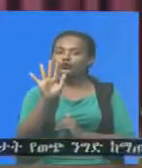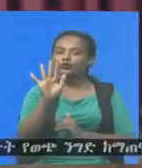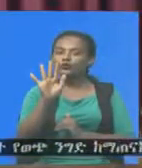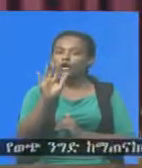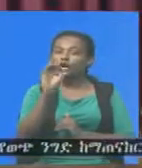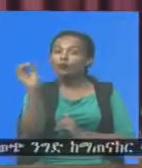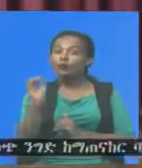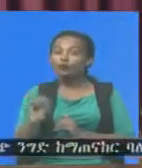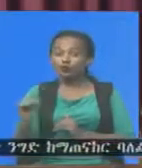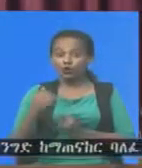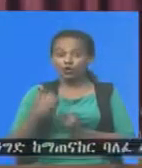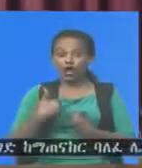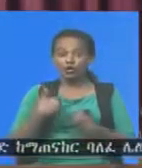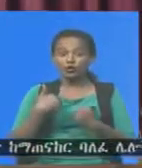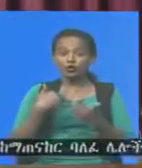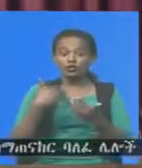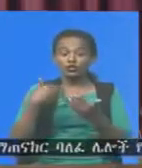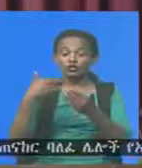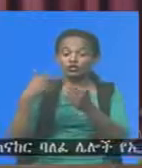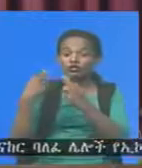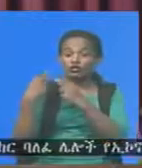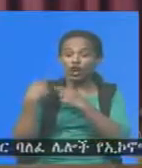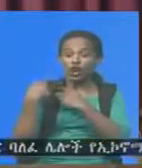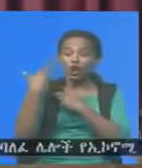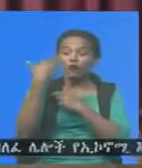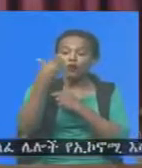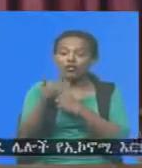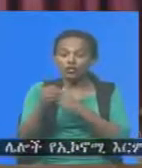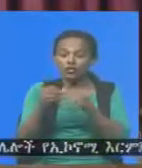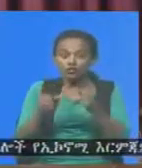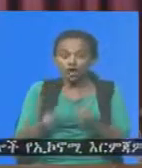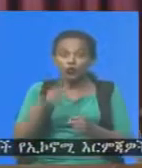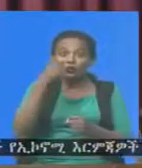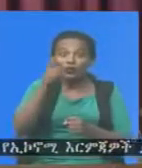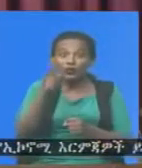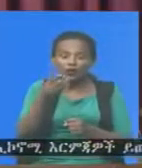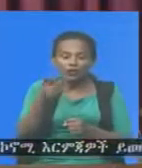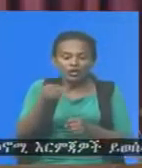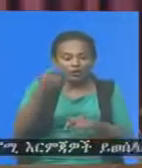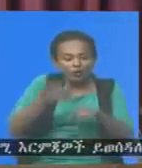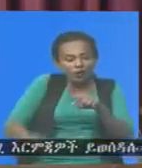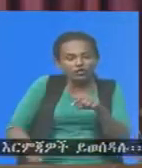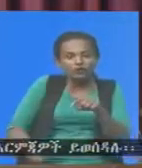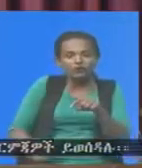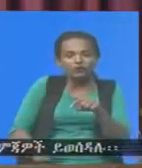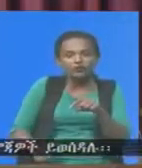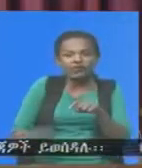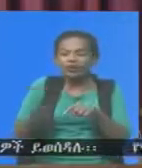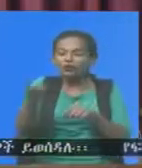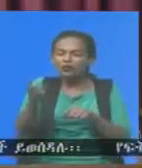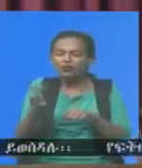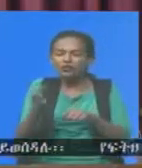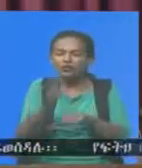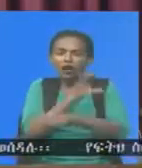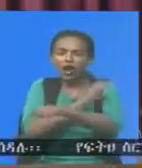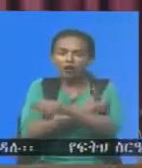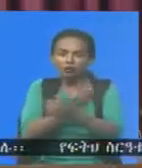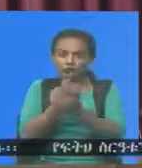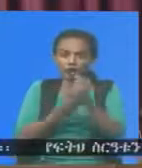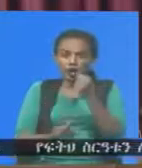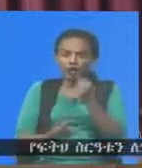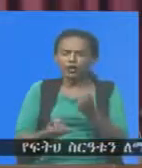5% ያለውን ድርሻ መግዛት ይችላልው ቢል መግዛት የማይችልበት በጥቂት አቅም ብቻ